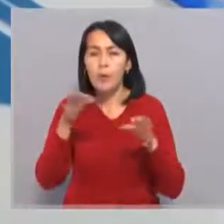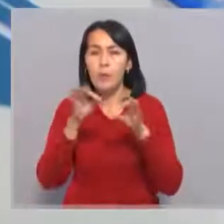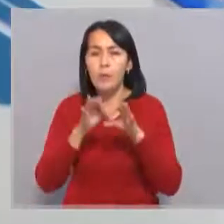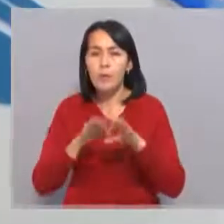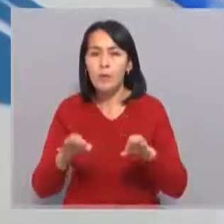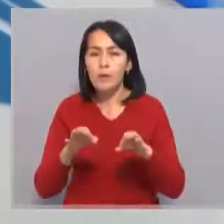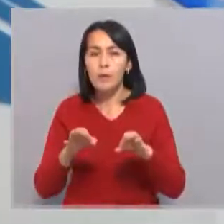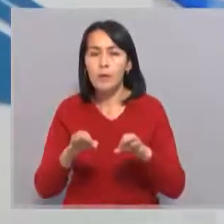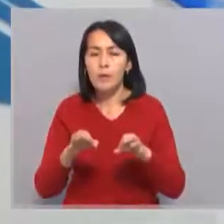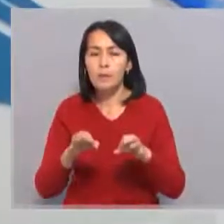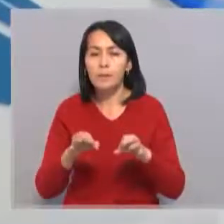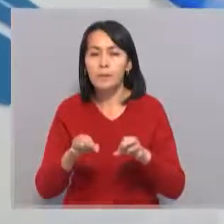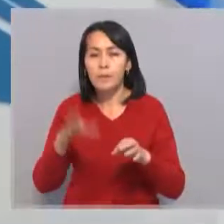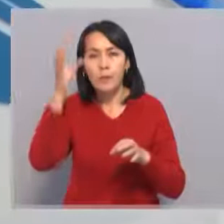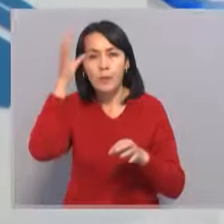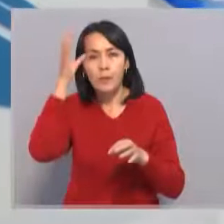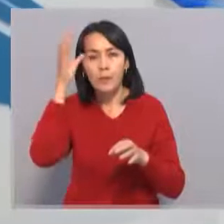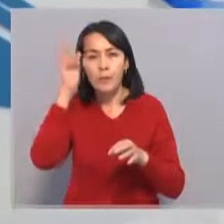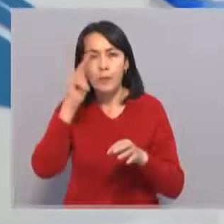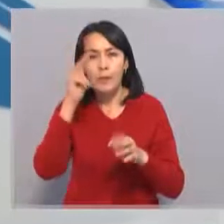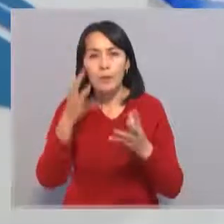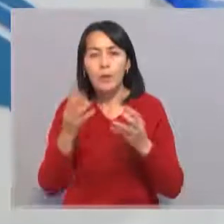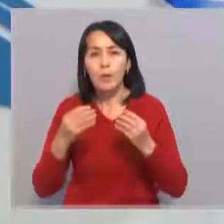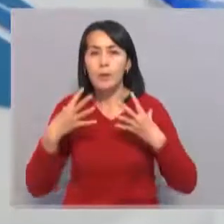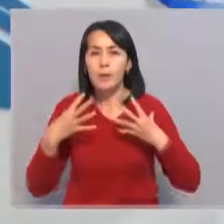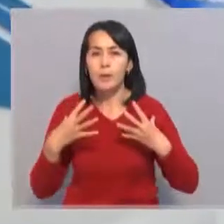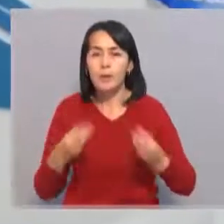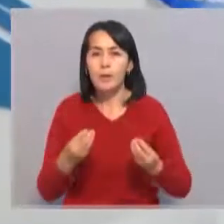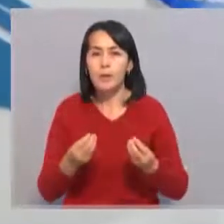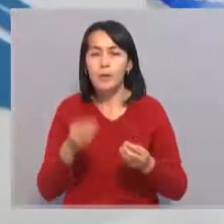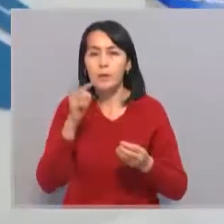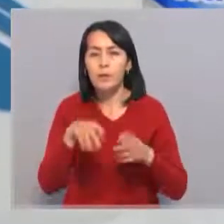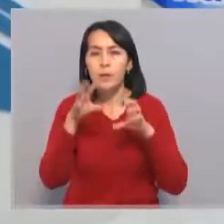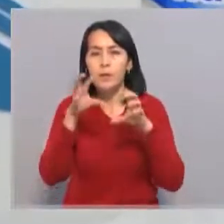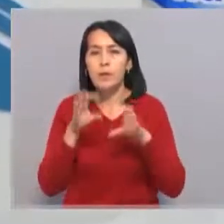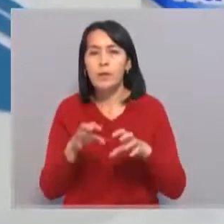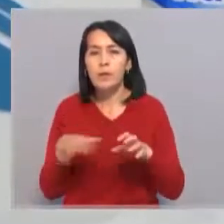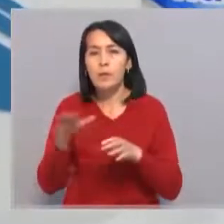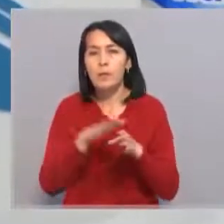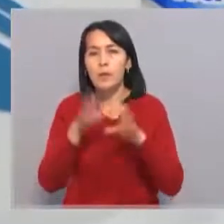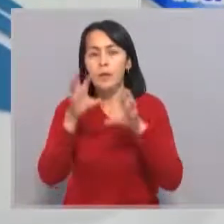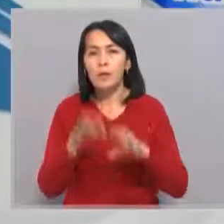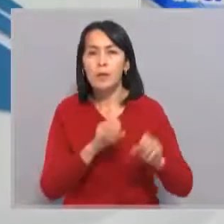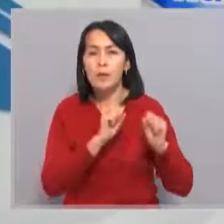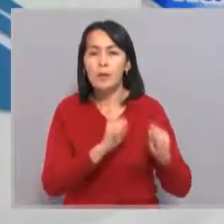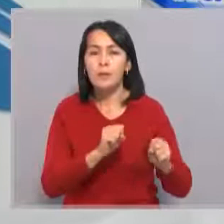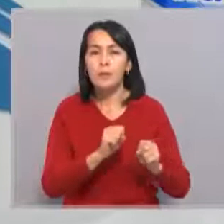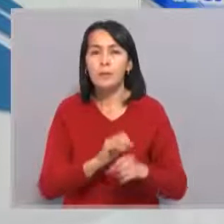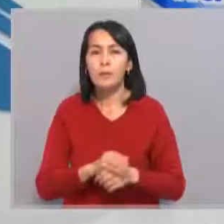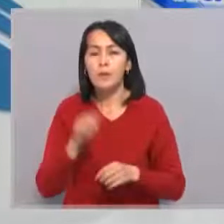бостандығы, білім алуы, денсаулығына кепілдігі, олардың заң аясында барлық құқықтарының сақталуы